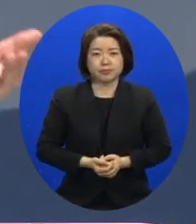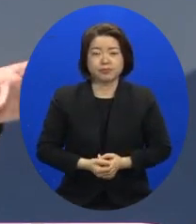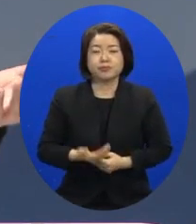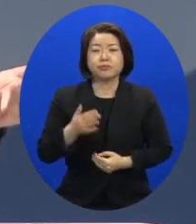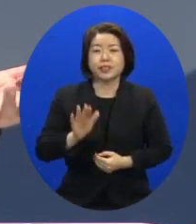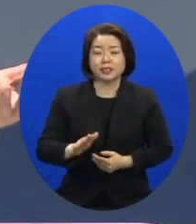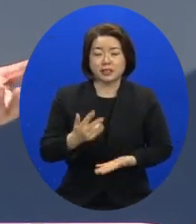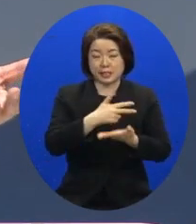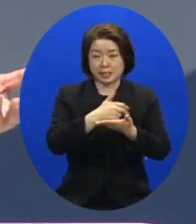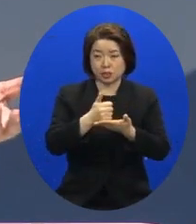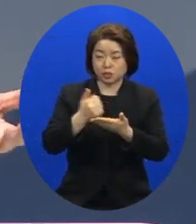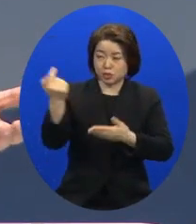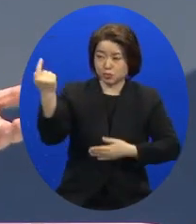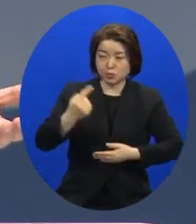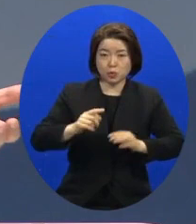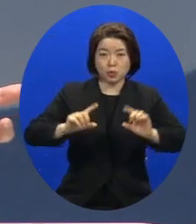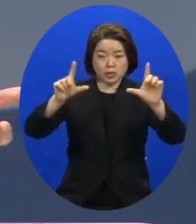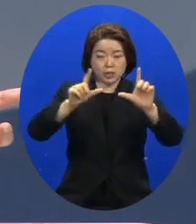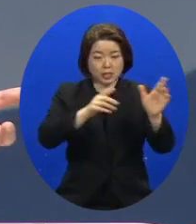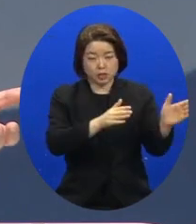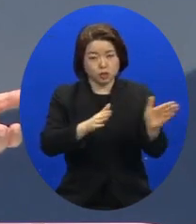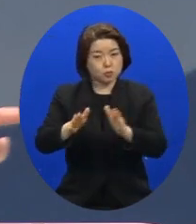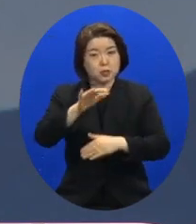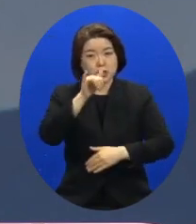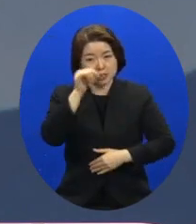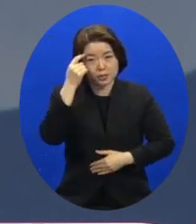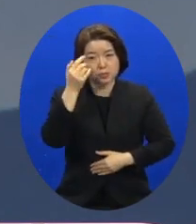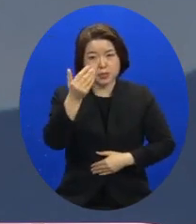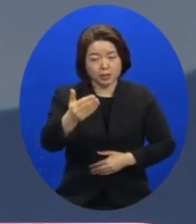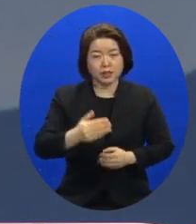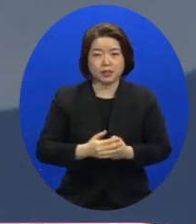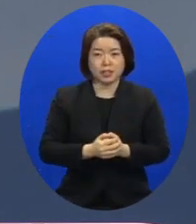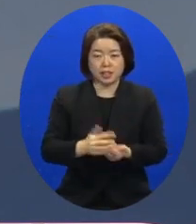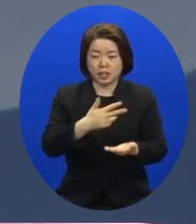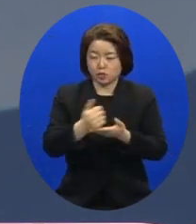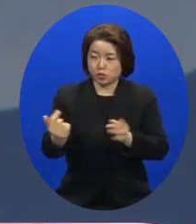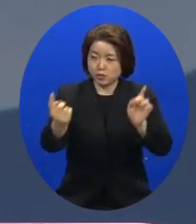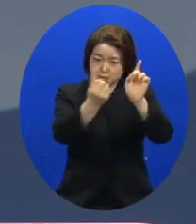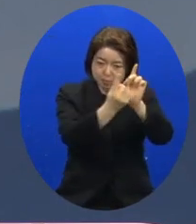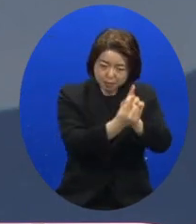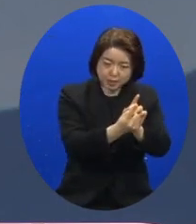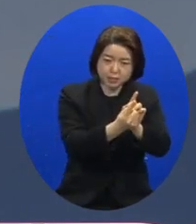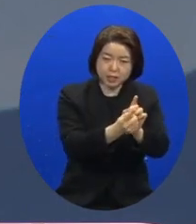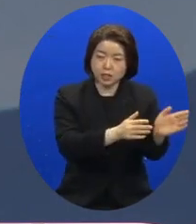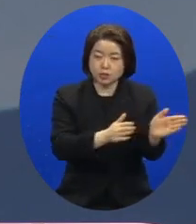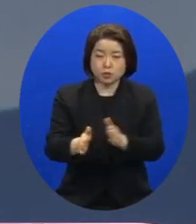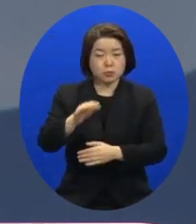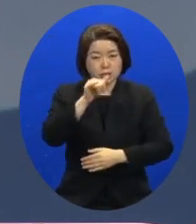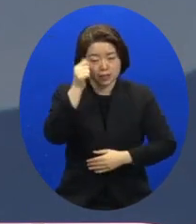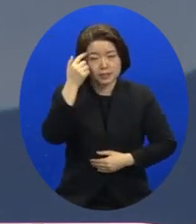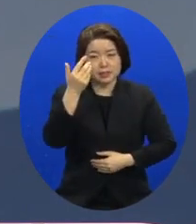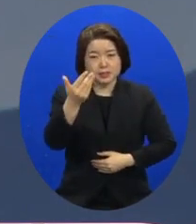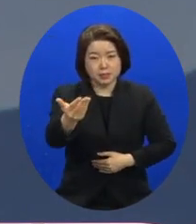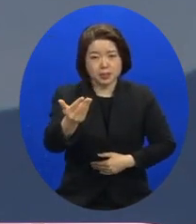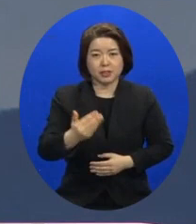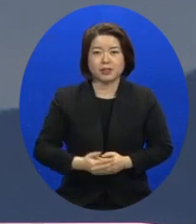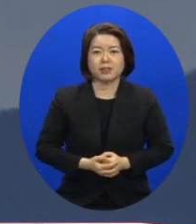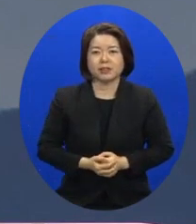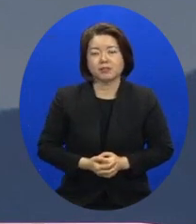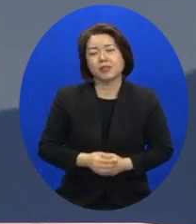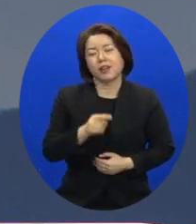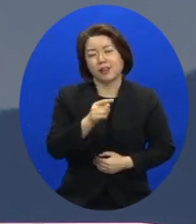근데 주님 오실 날을 준비하셨습니까? 주님 맞이할 준비는 하고 그렇게 사시는 겁니까? 그